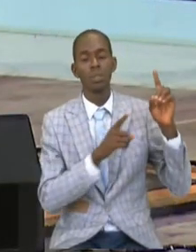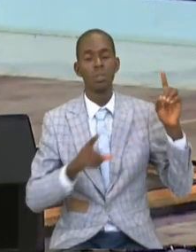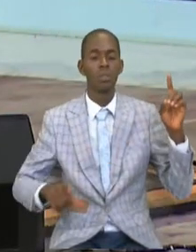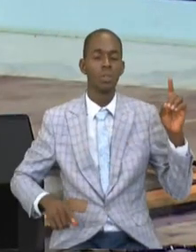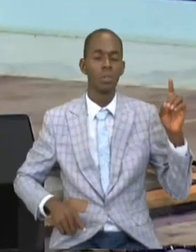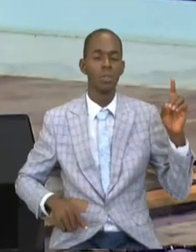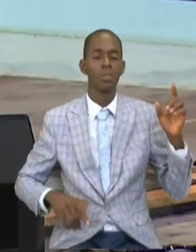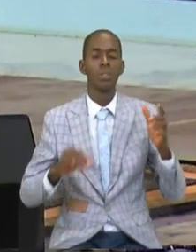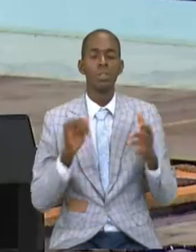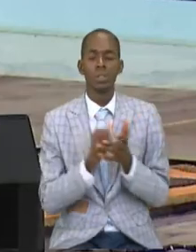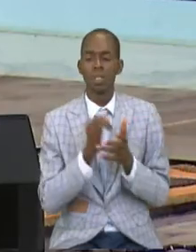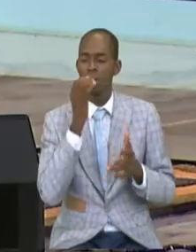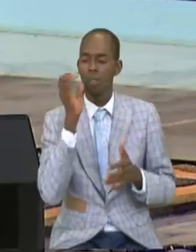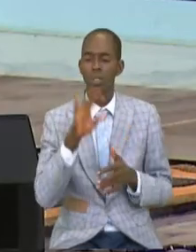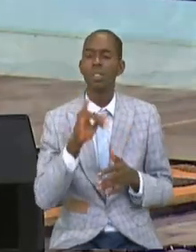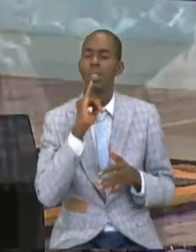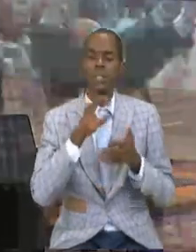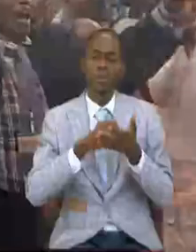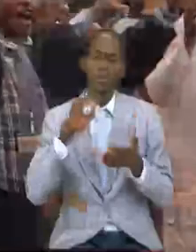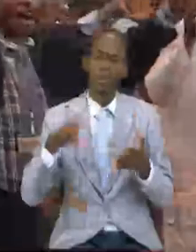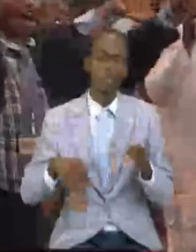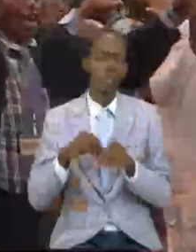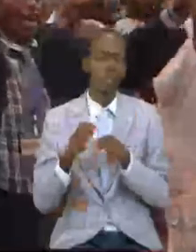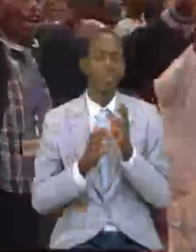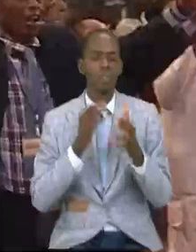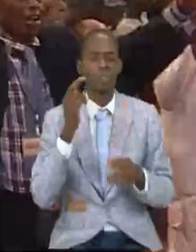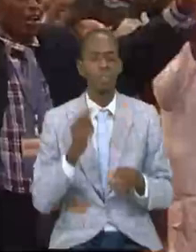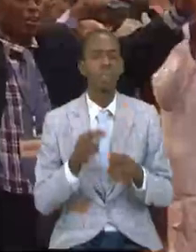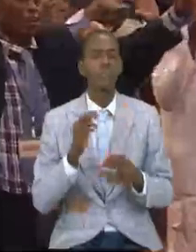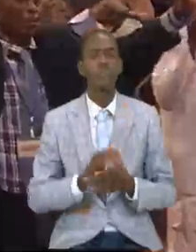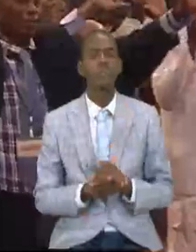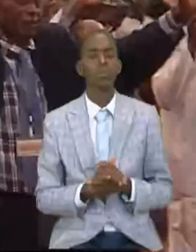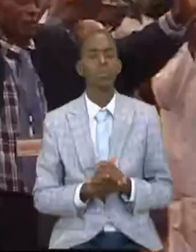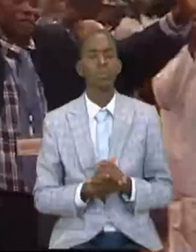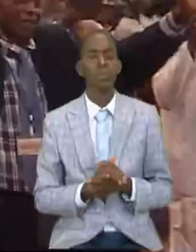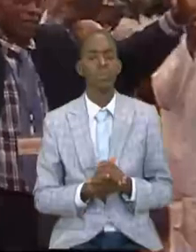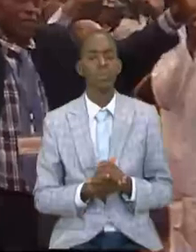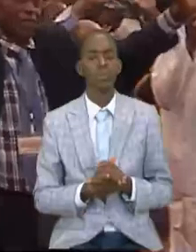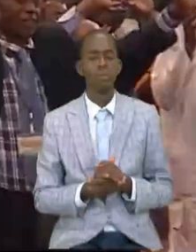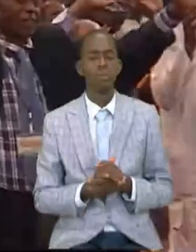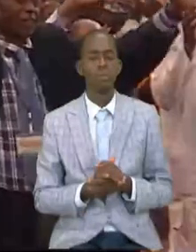Seigneur, cette malédiction est enlevée.